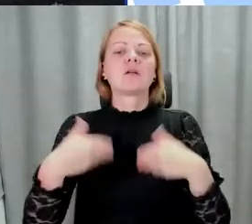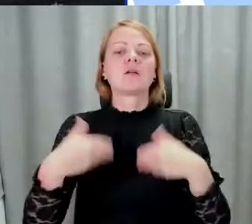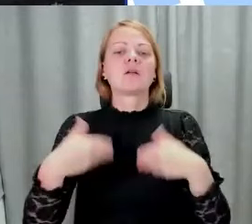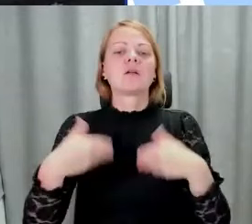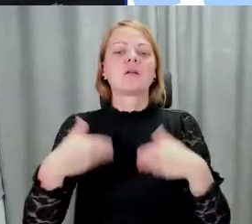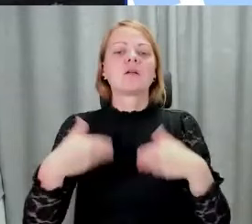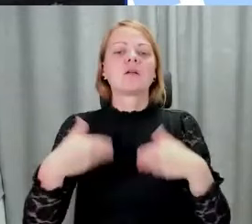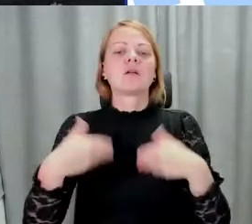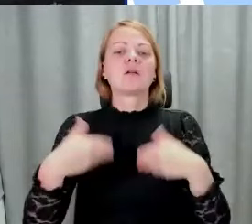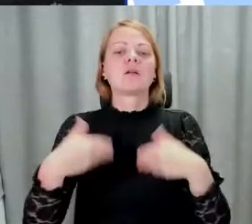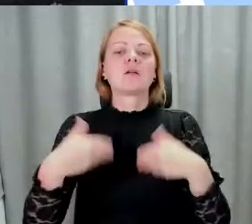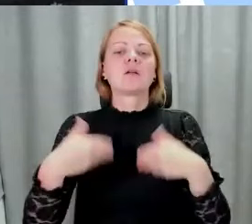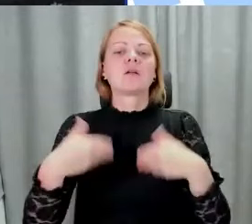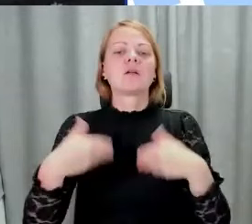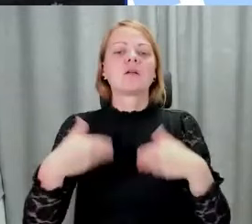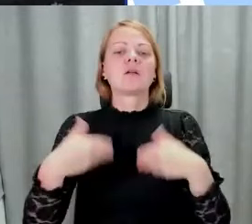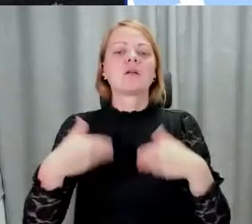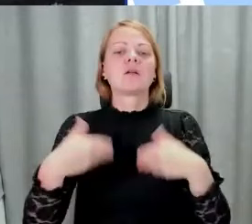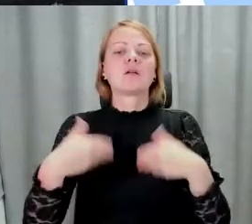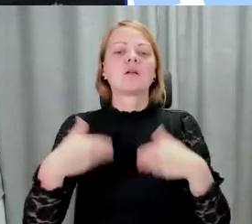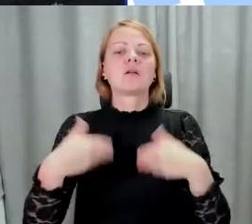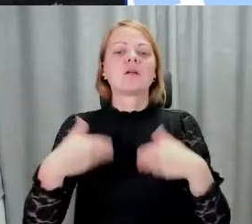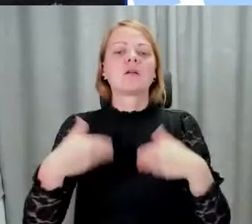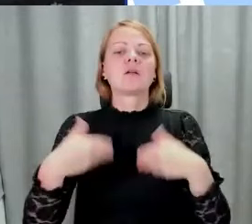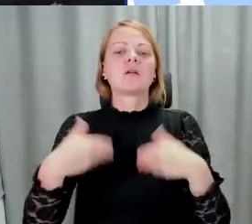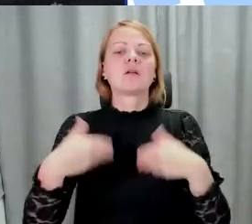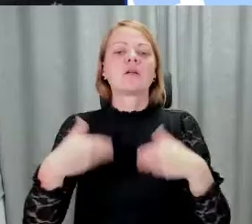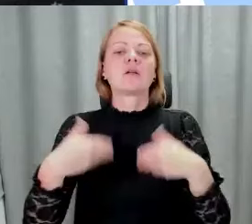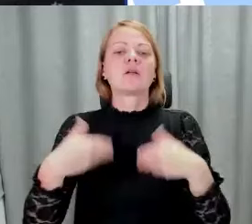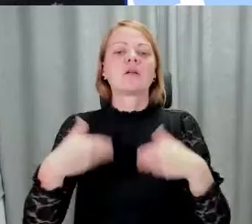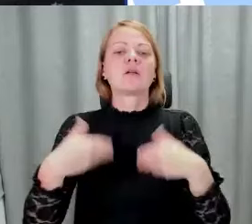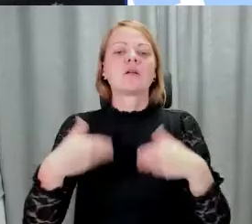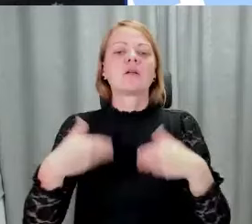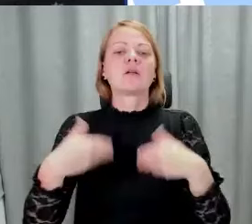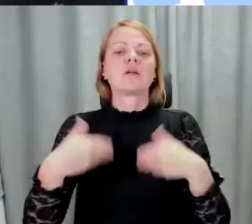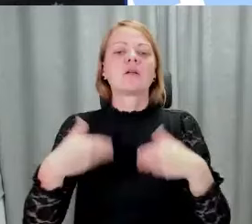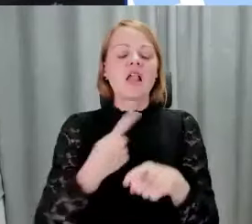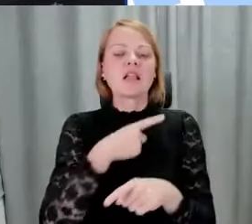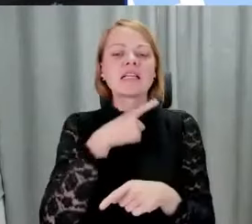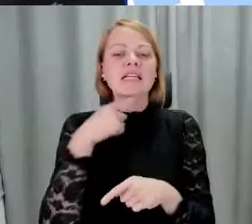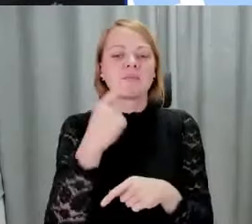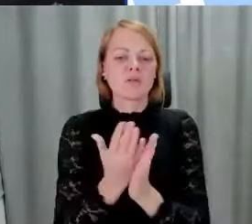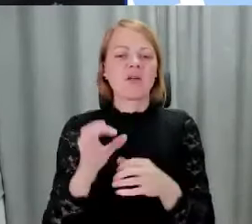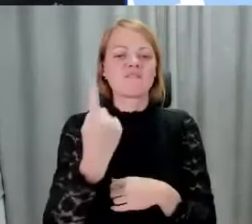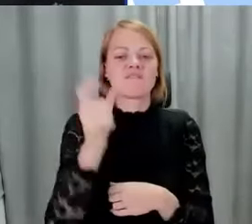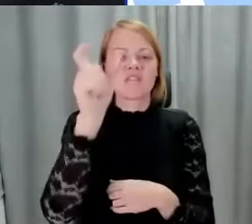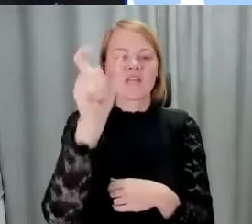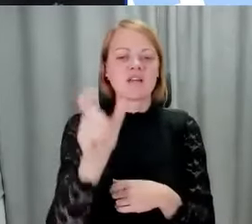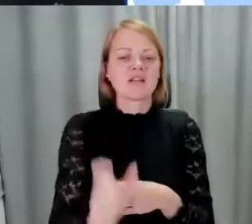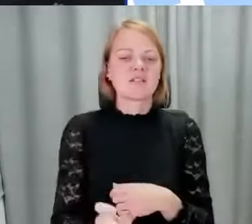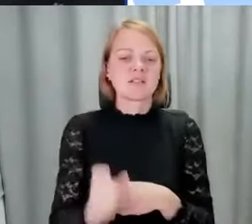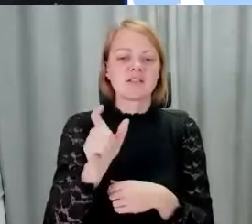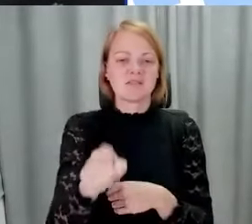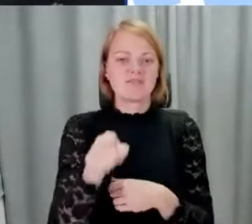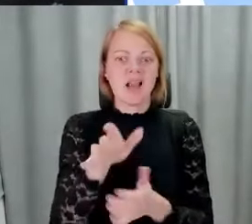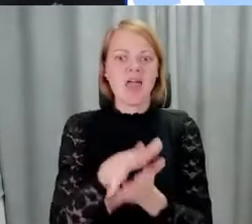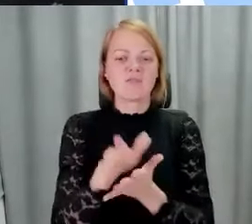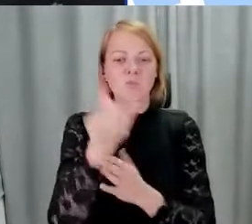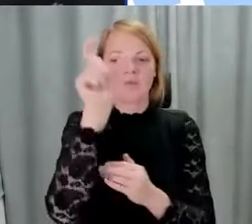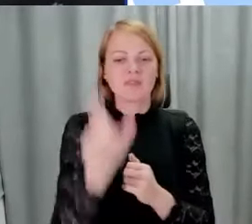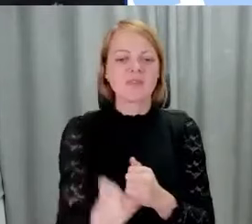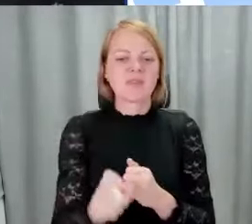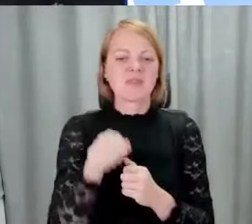patvērtnes ir platība, vismaz 0,75 kvadrātmetri uz vienu galvenās būves lietotāju. Jā. Tā